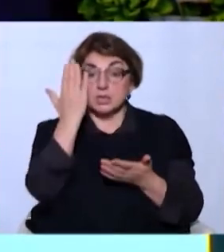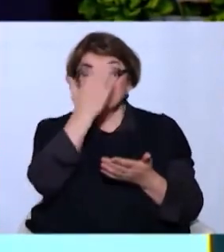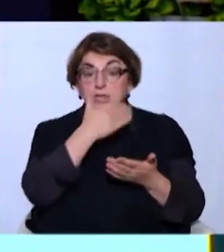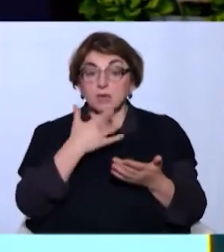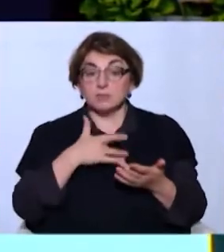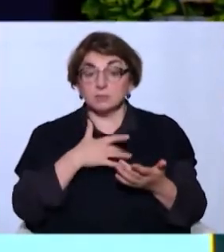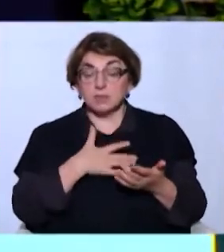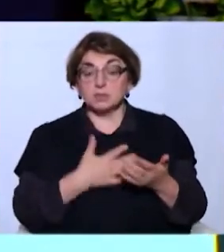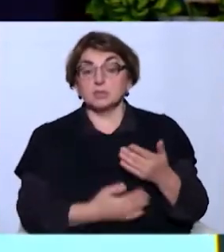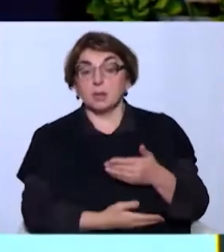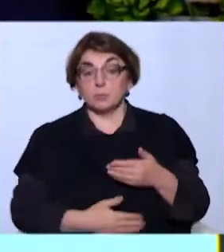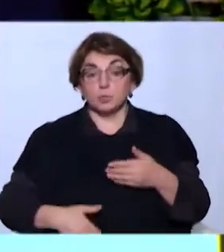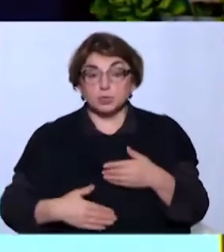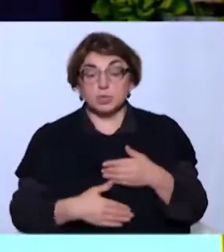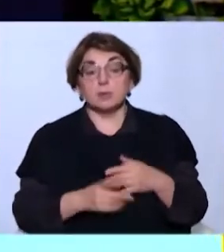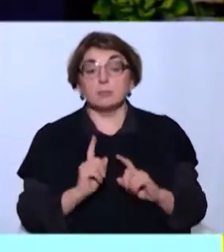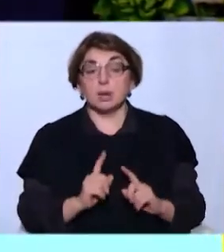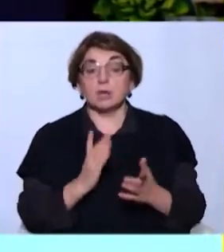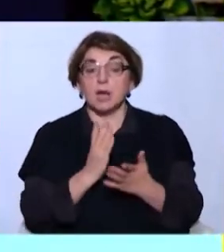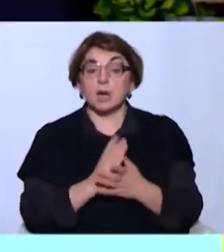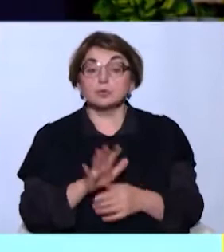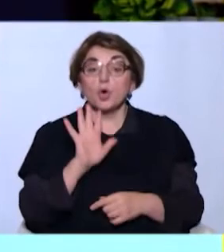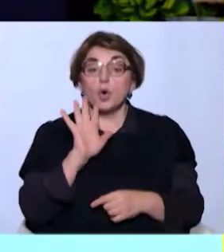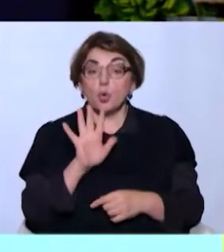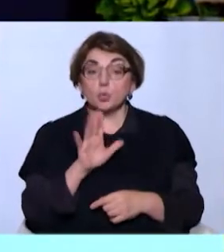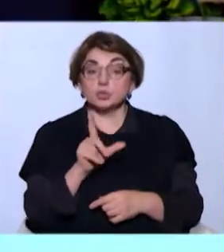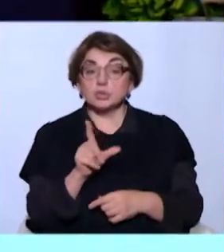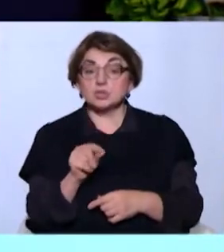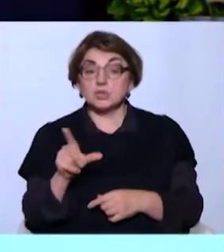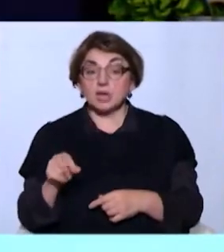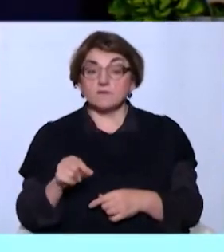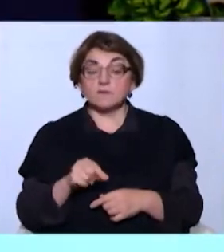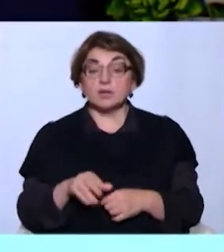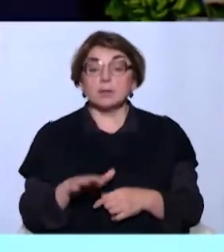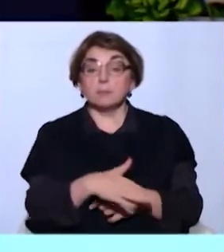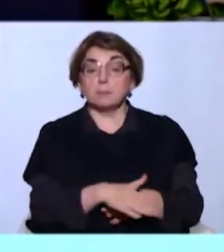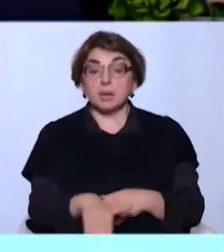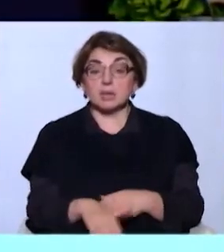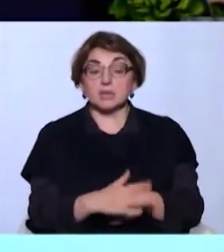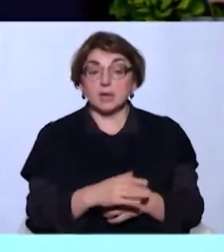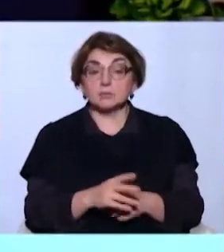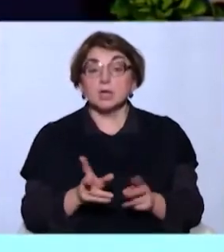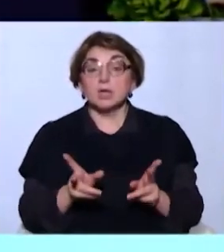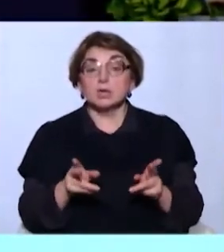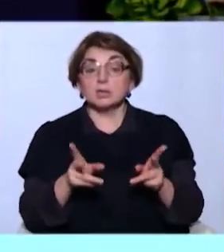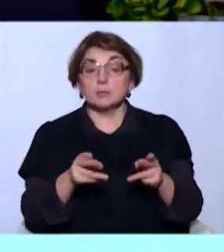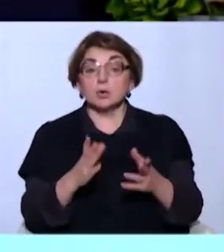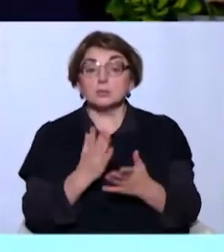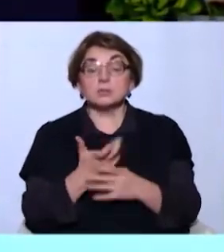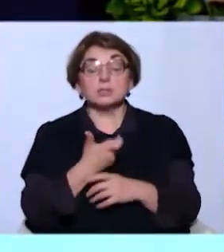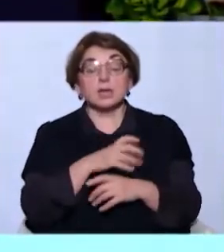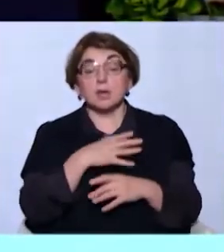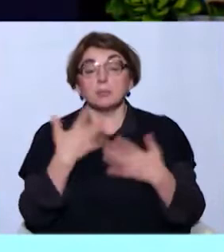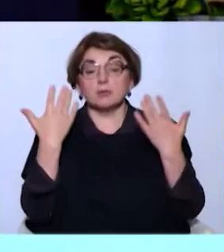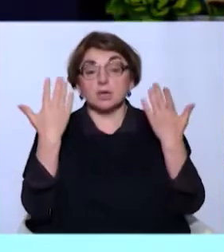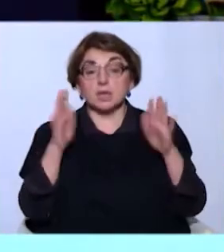მუცელი, მაგრამ აქვს ხუთი წვილი სასიარულო ფეხი. თუმცა მინდა გითხრათ, რომ კიბოებს ძალიან ბევრი კიდური აქვს,